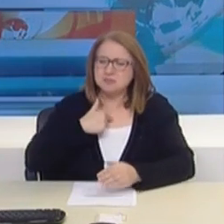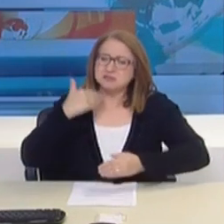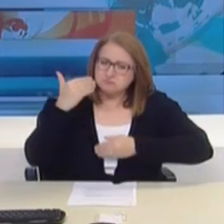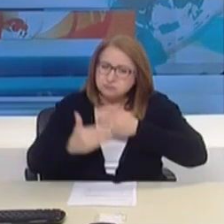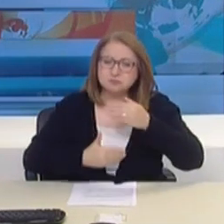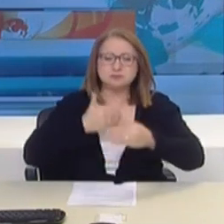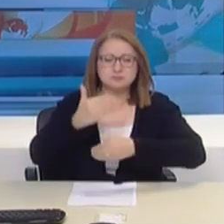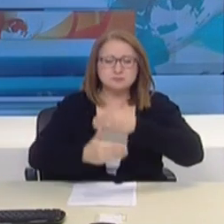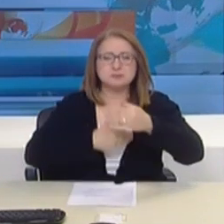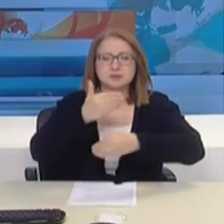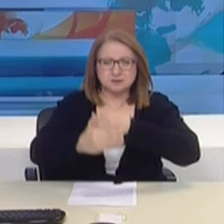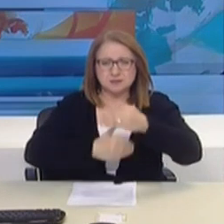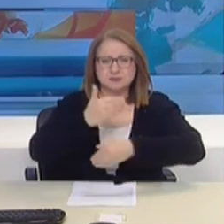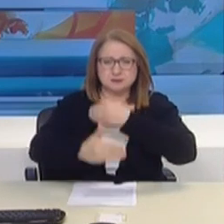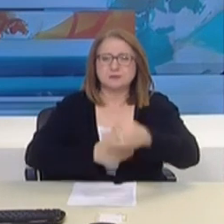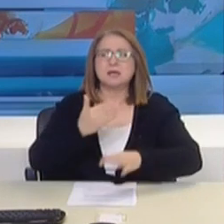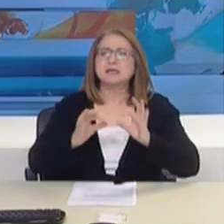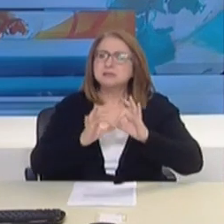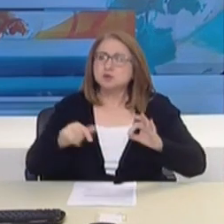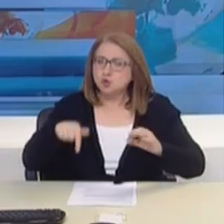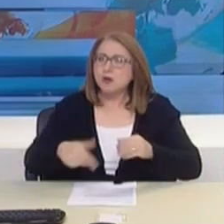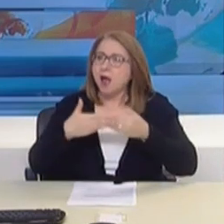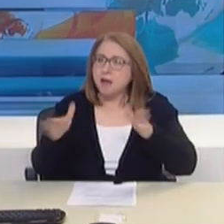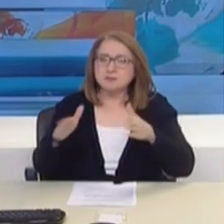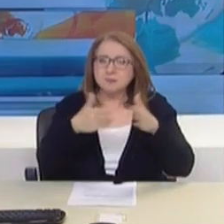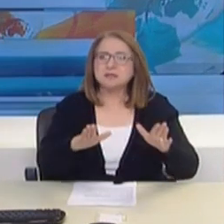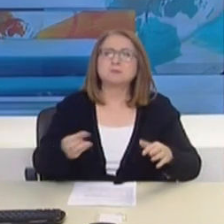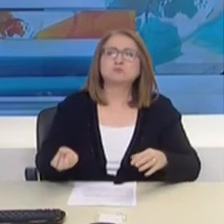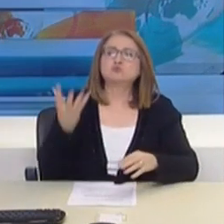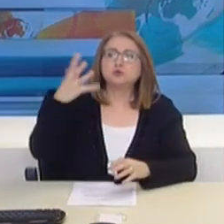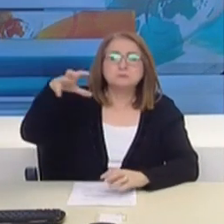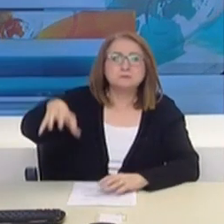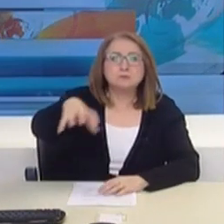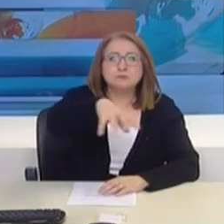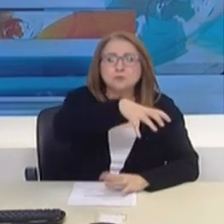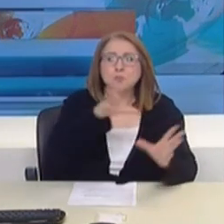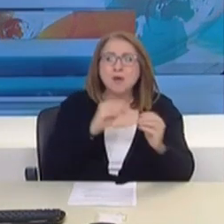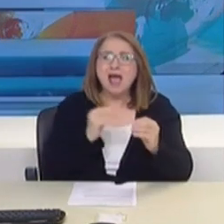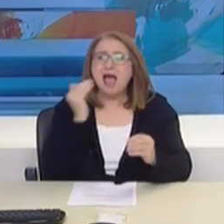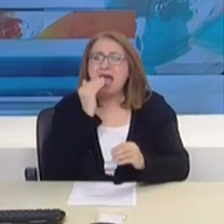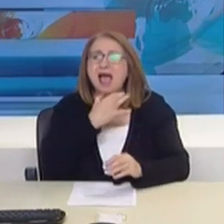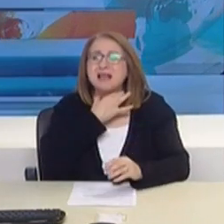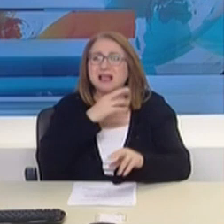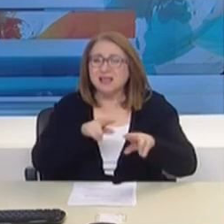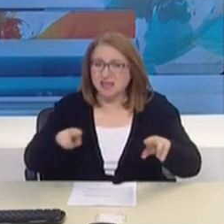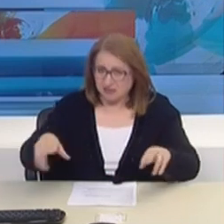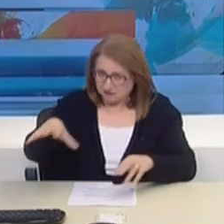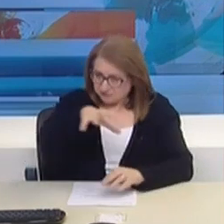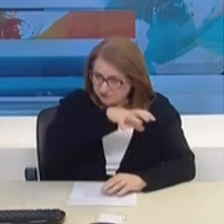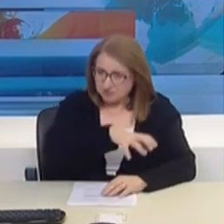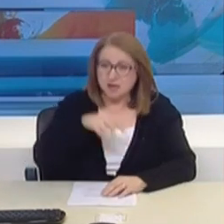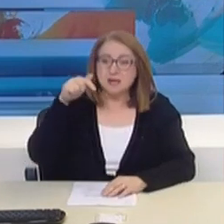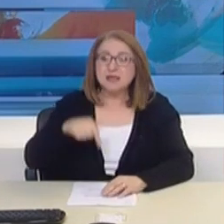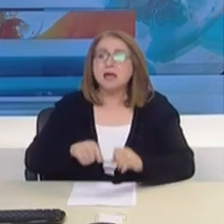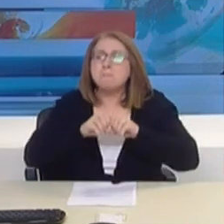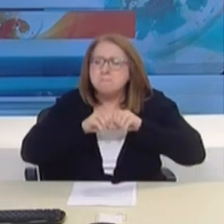ξέρετε, στη σταδιακή λειτουργία νέων ΜΕΘ. Οργανώθηκε ένα πολύ μεγάλο δίκτυο πληροφοριών για το